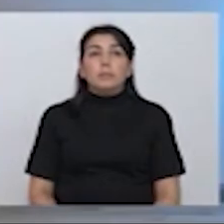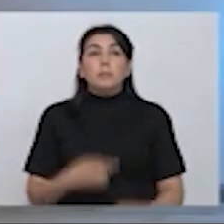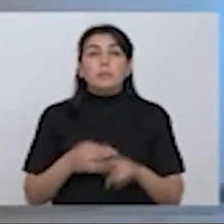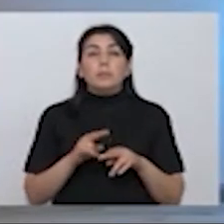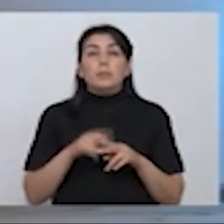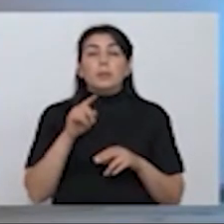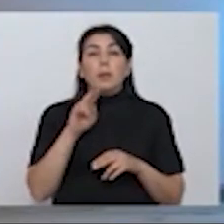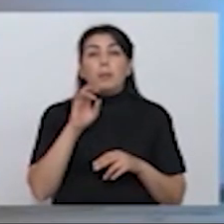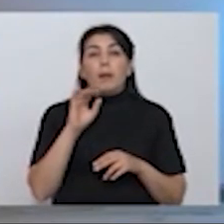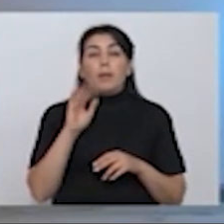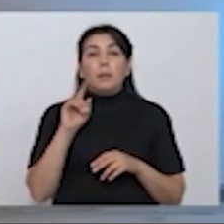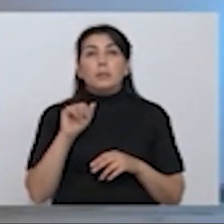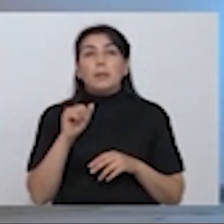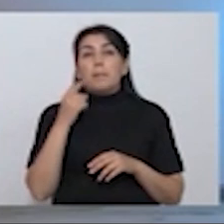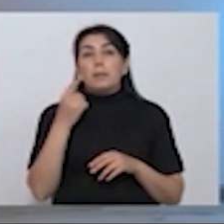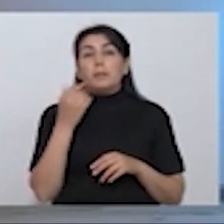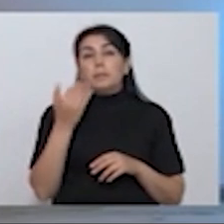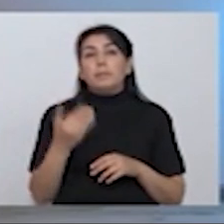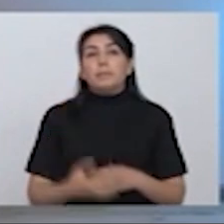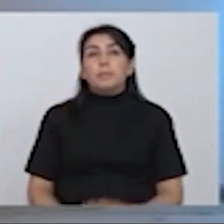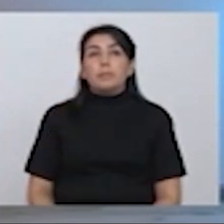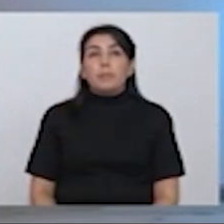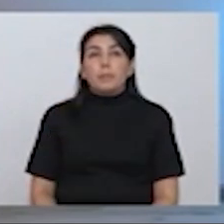jarayon profaza 1da sodir bo'ladi.